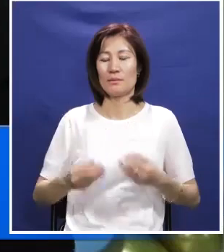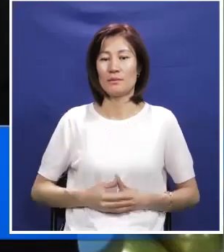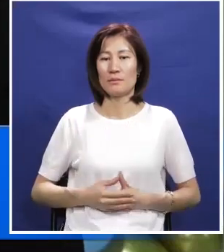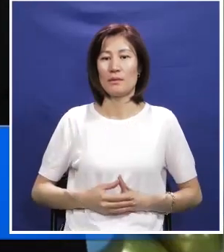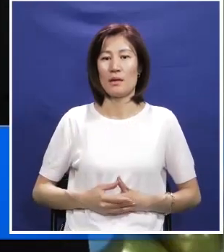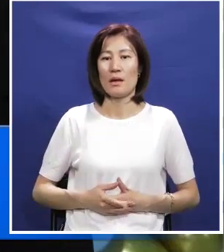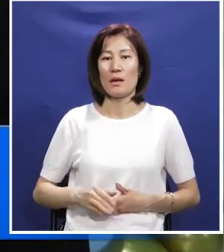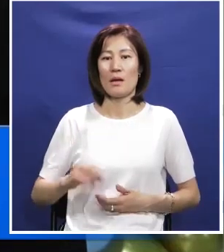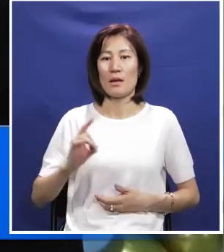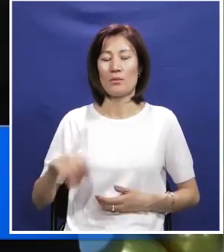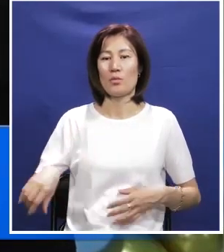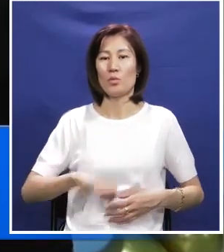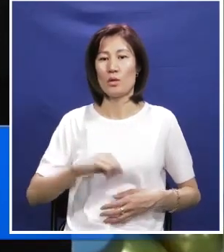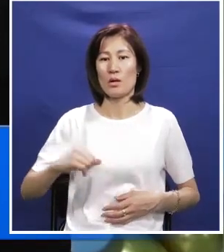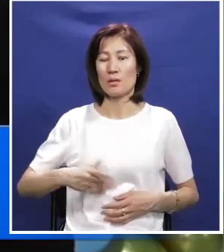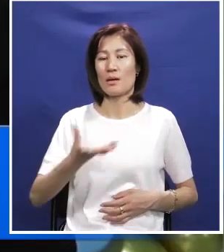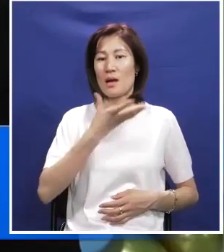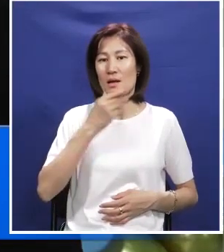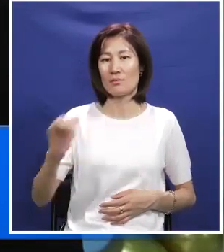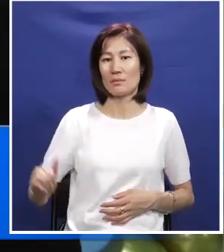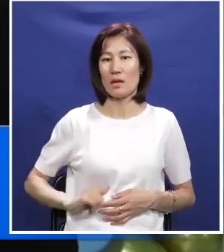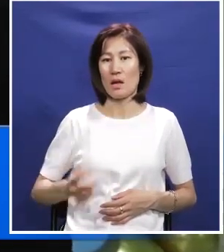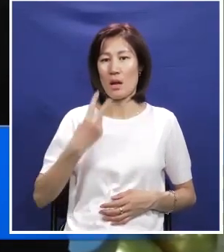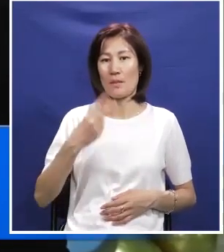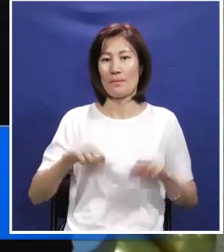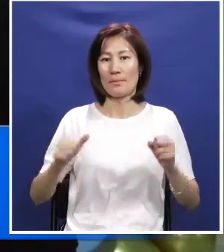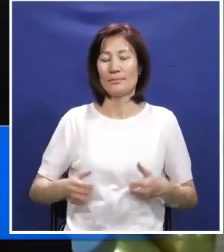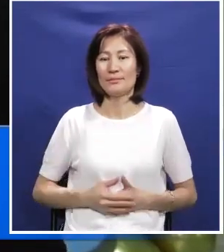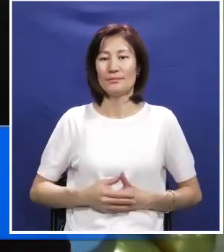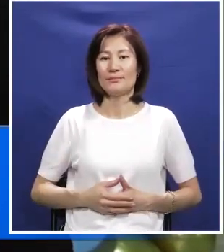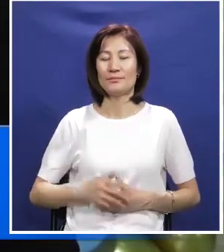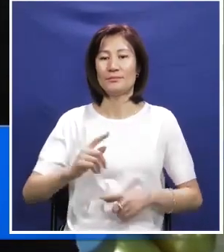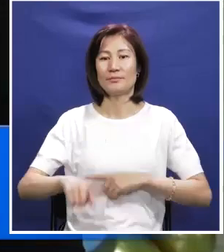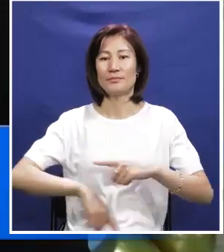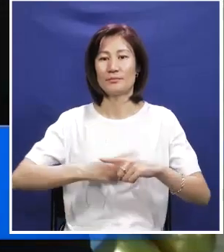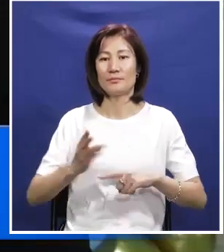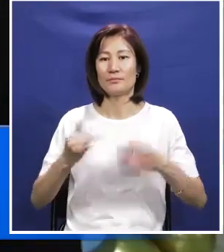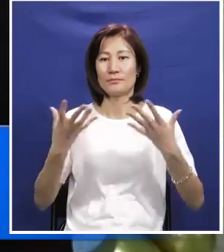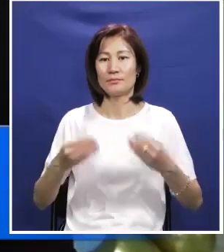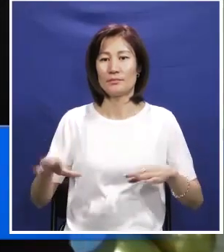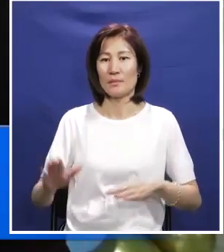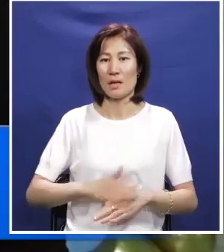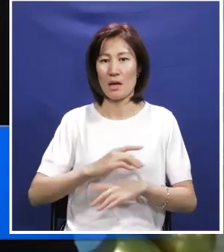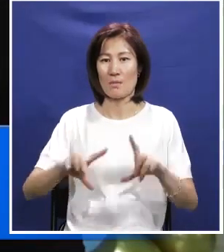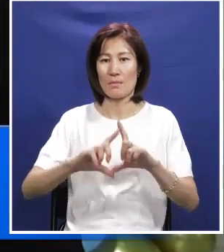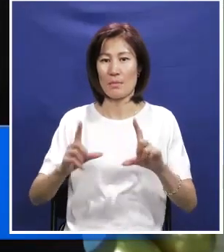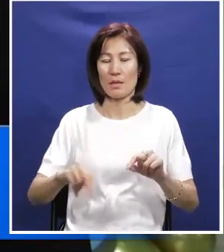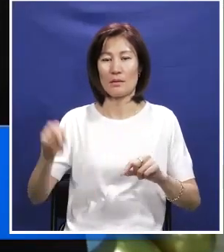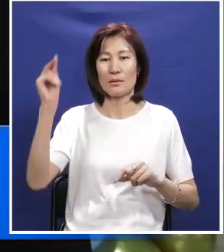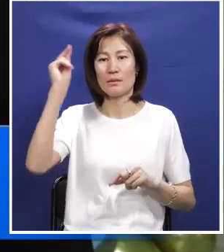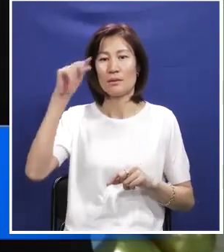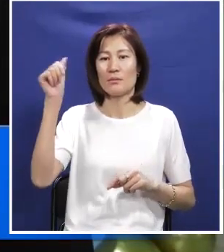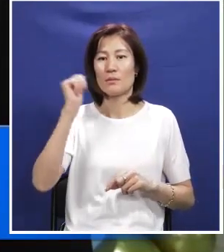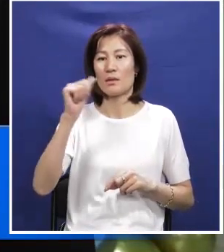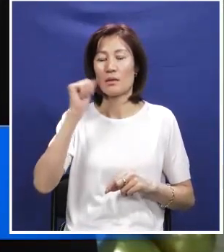Біздің мақсатымыз әрбір баладан өзінің күшті талантын табып, оларды ары қарай дамытып, оларды жақсы мектепке барып,